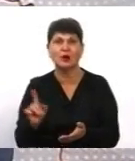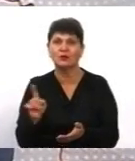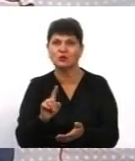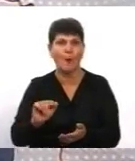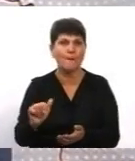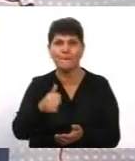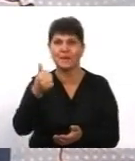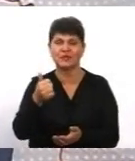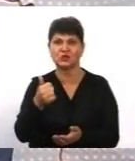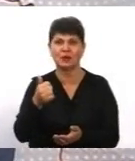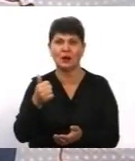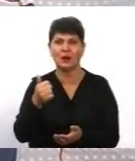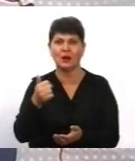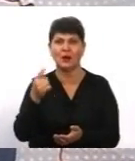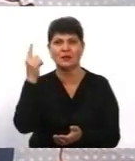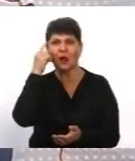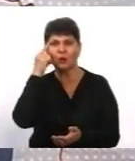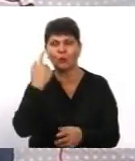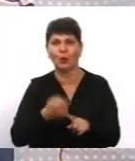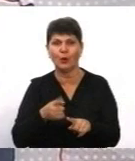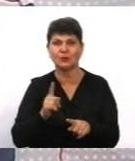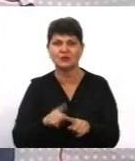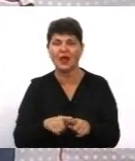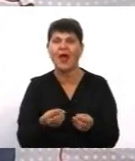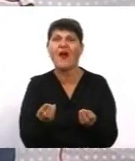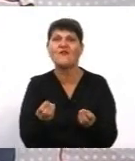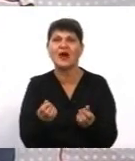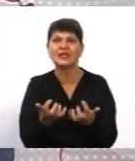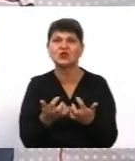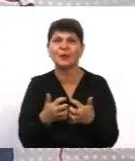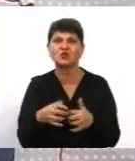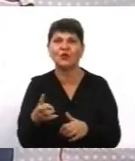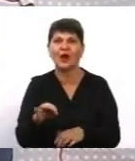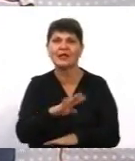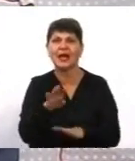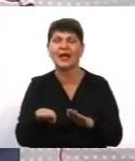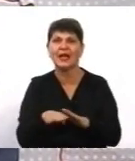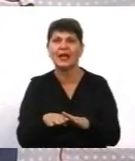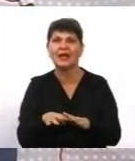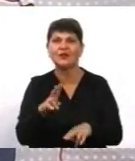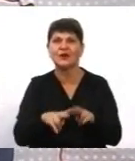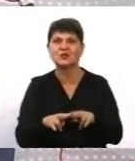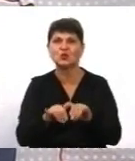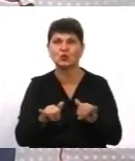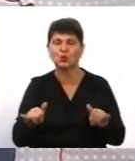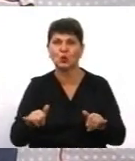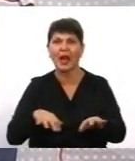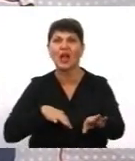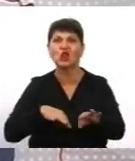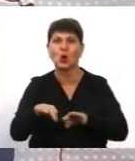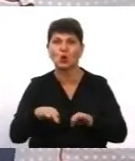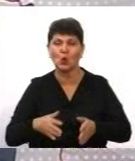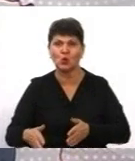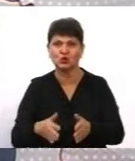на думку, це, ну, вартість взагалі облаштування інфраструктури дорожньої і велосипедної. Ну, не